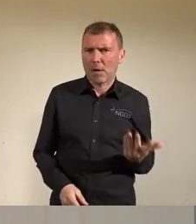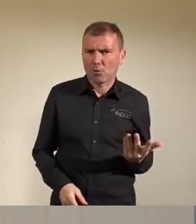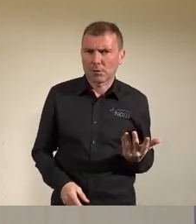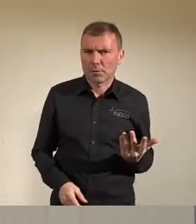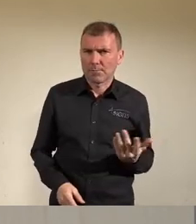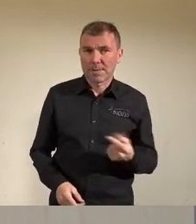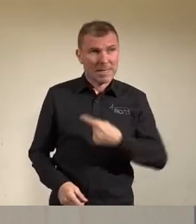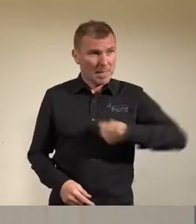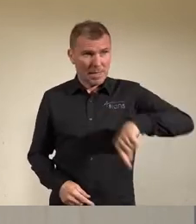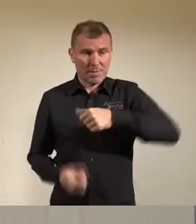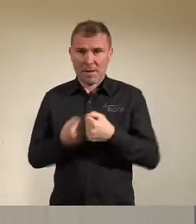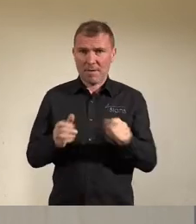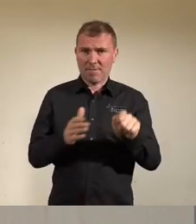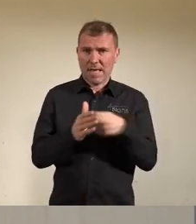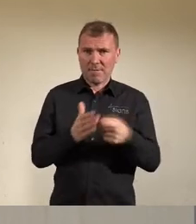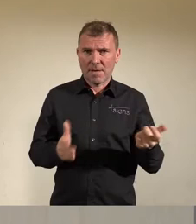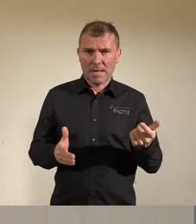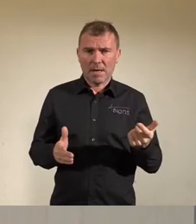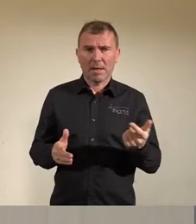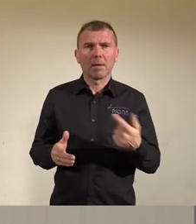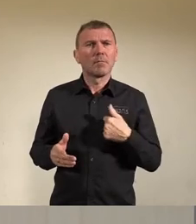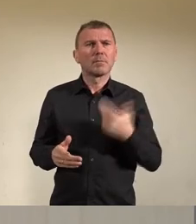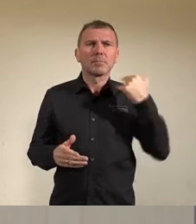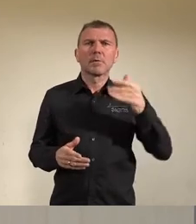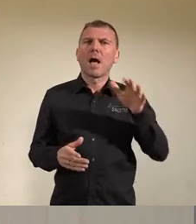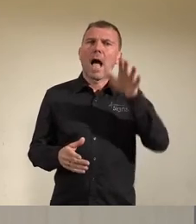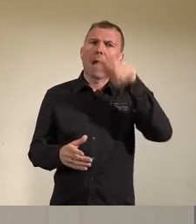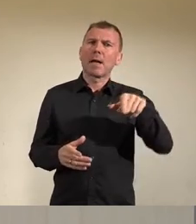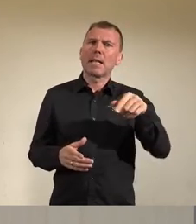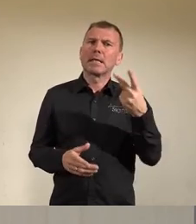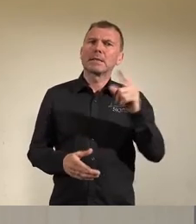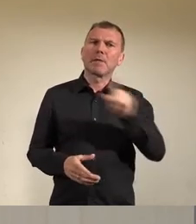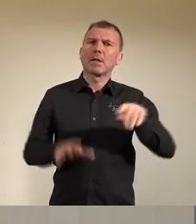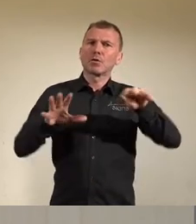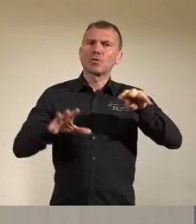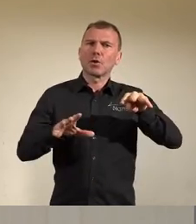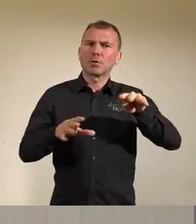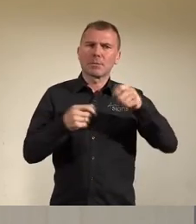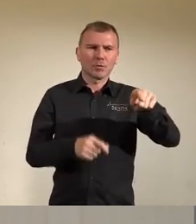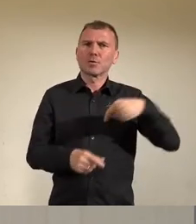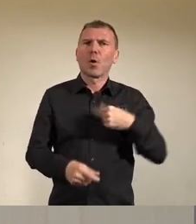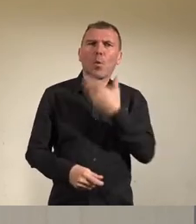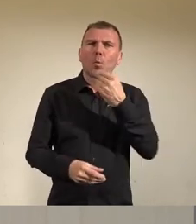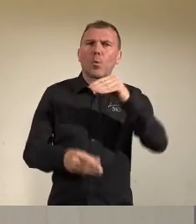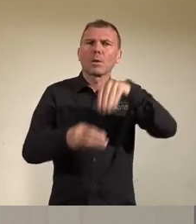Wir als Freie Wählerfraktion waren noch nicht dabei, als im April 2019 mit dem Beschluss